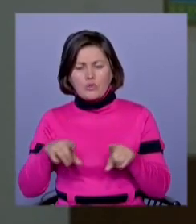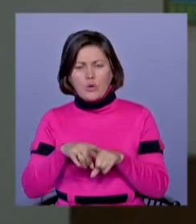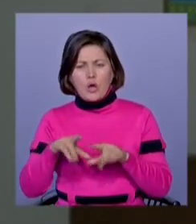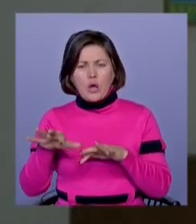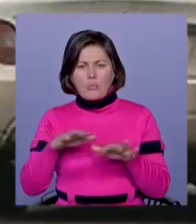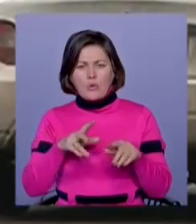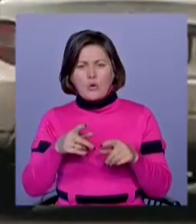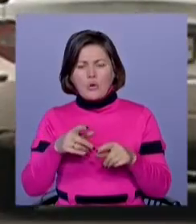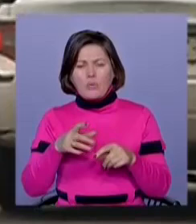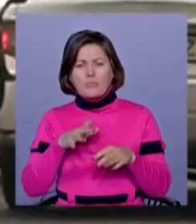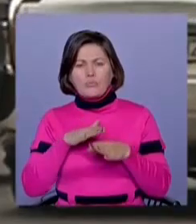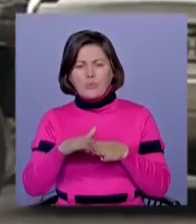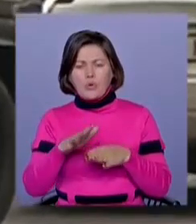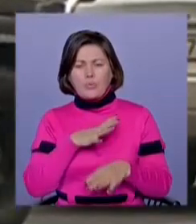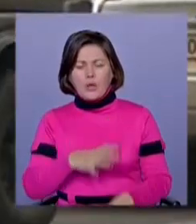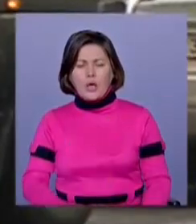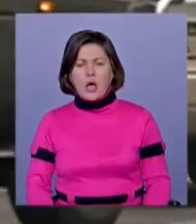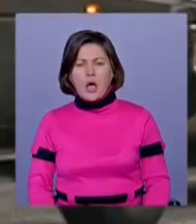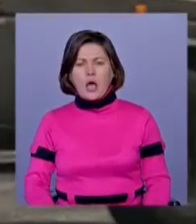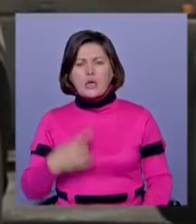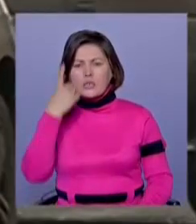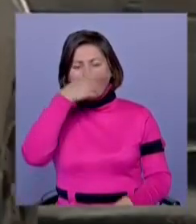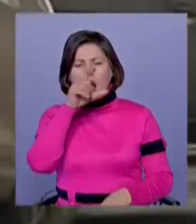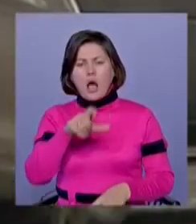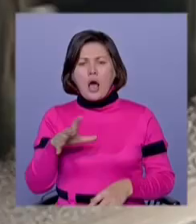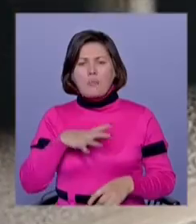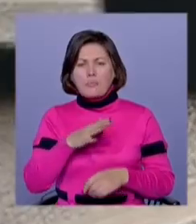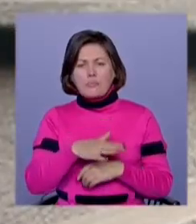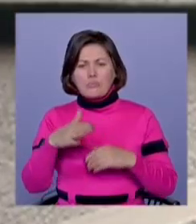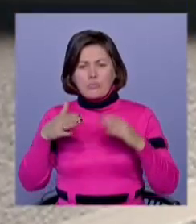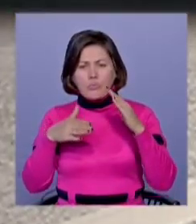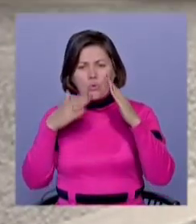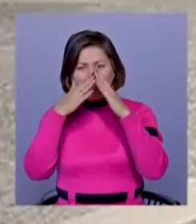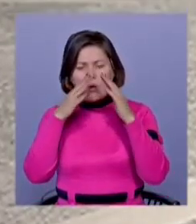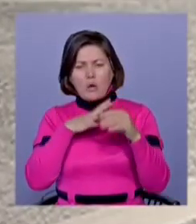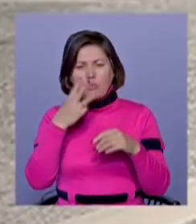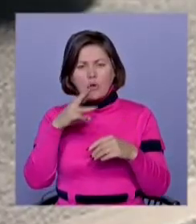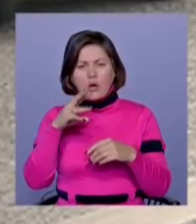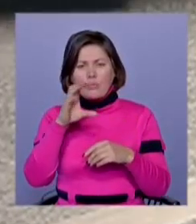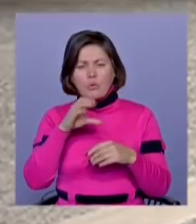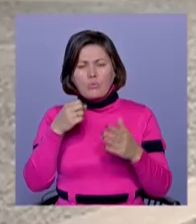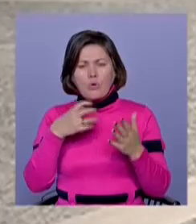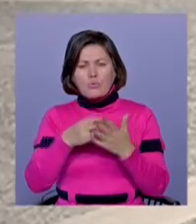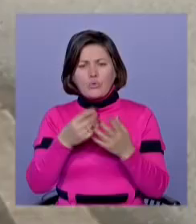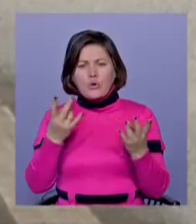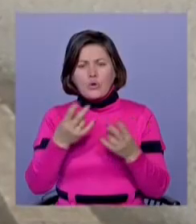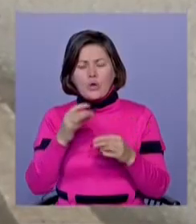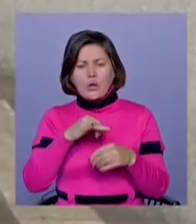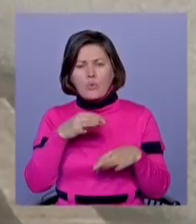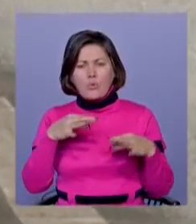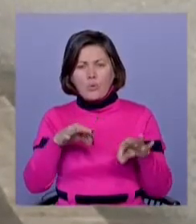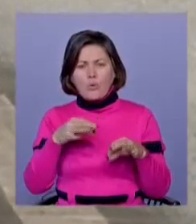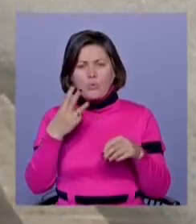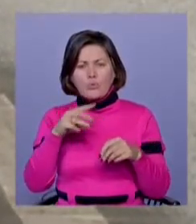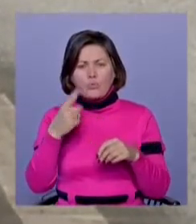іс-шаралар атқарылады. Айта кетсек, жеке тұлғалар мүлік салығын 30-шы қыркүйекке дейін төлеуі тиіс, ал көлік салығын